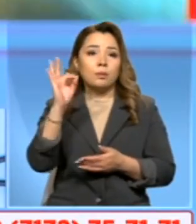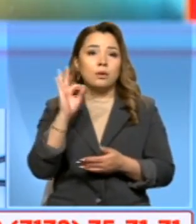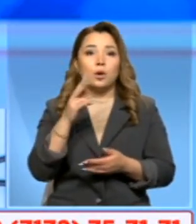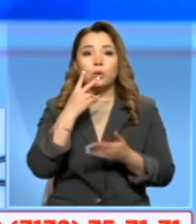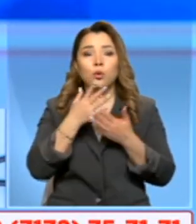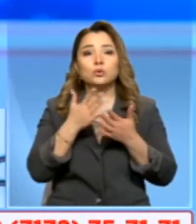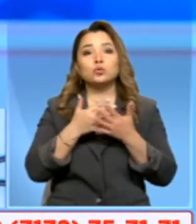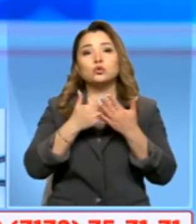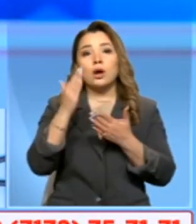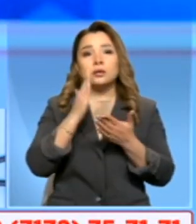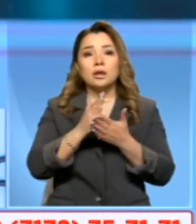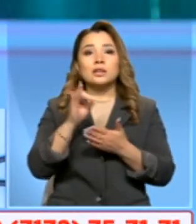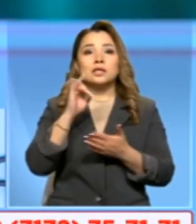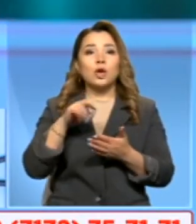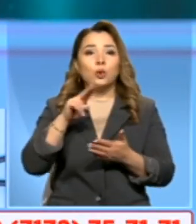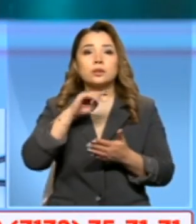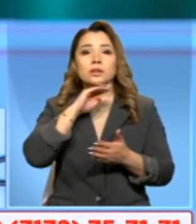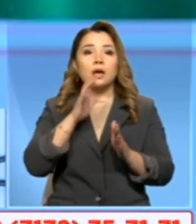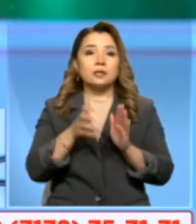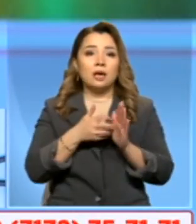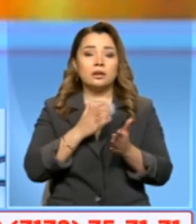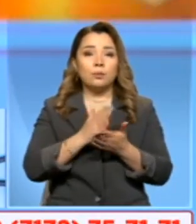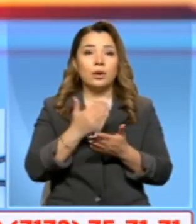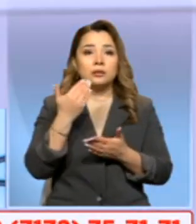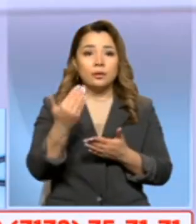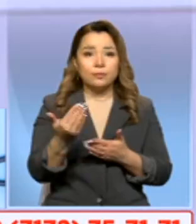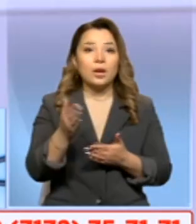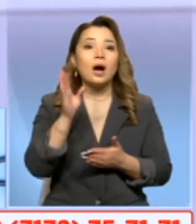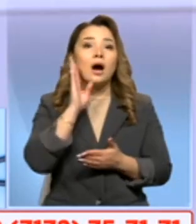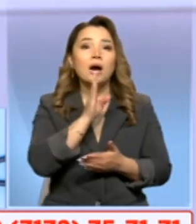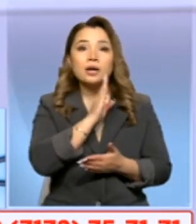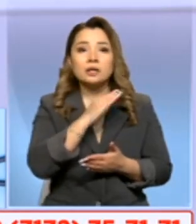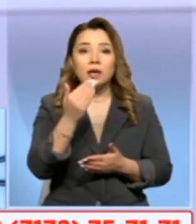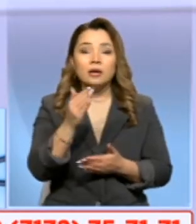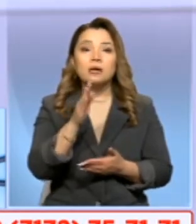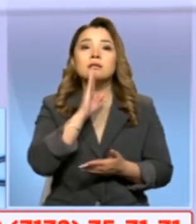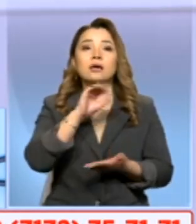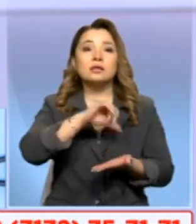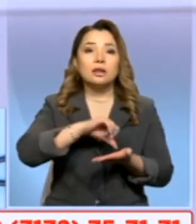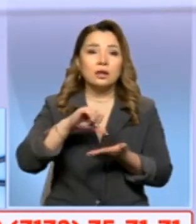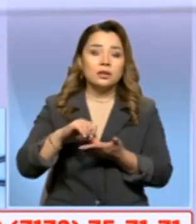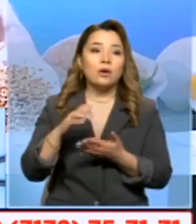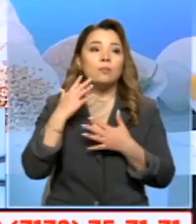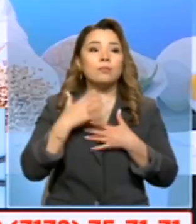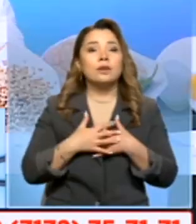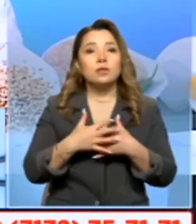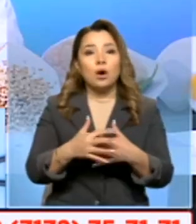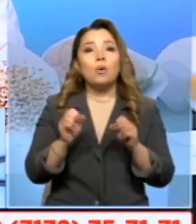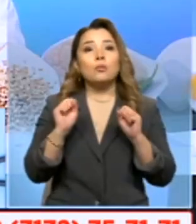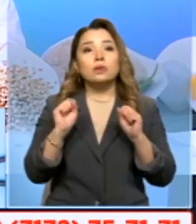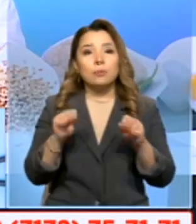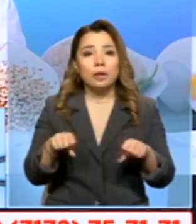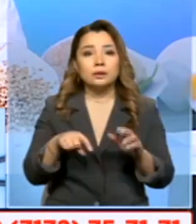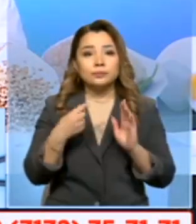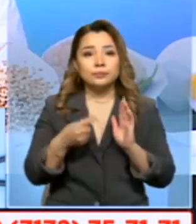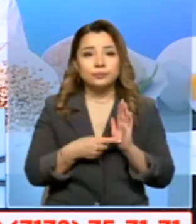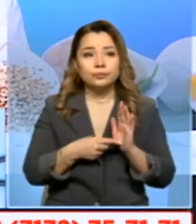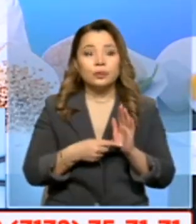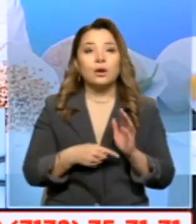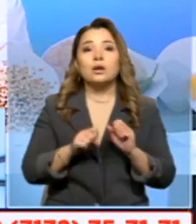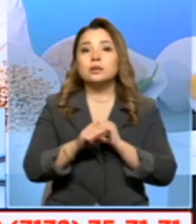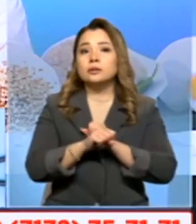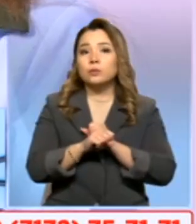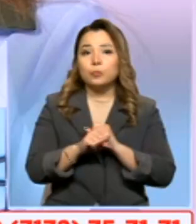көрсеткіші жоғары. Йод жетіспеушілігі бар әйелдер, келіншектер бала көтеруге бола ма? Жоқ,